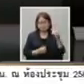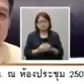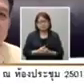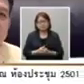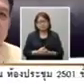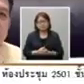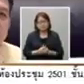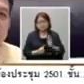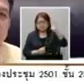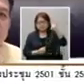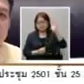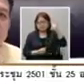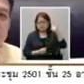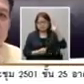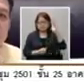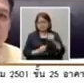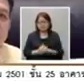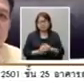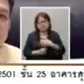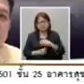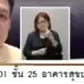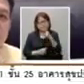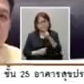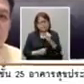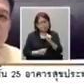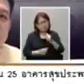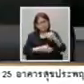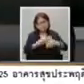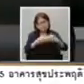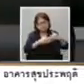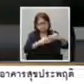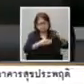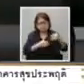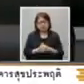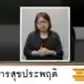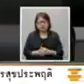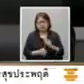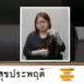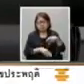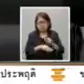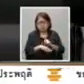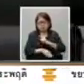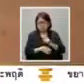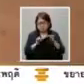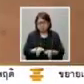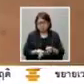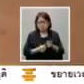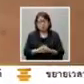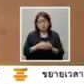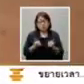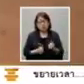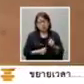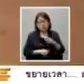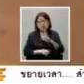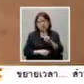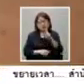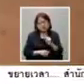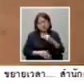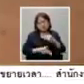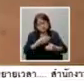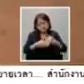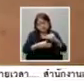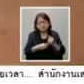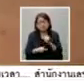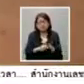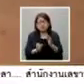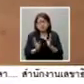นะครับด้วยความเคารพท่านประธานนะครับแล้วก็อยากเห็นสภามันเดินไปได้ขอบคุณครับท่านประธานท่านวิชัยด้วยครับ การที่จะสภาจะเดินไปได้ทุกคนก็ต้องยึดมั่น